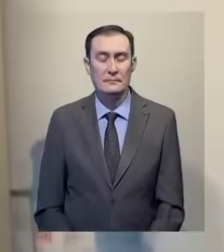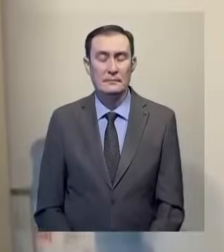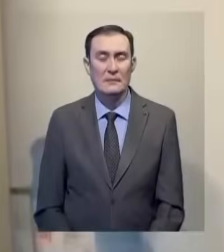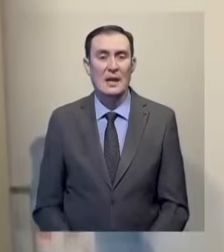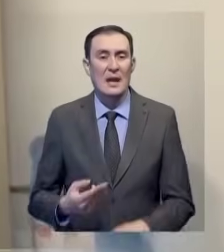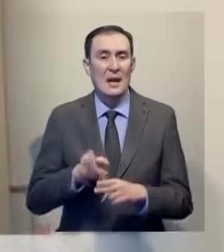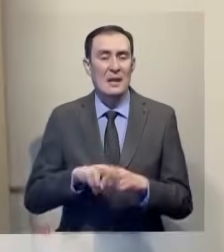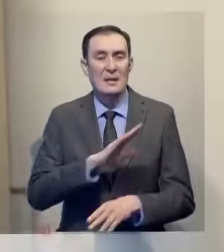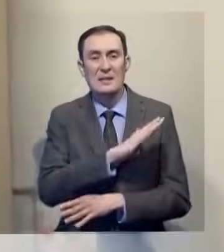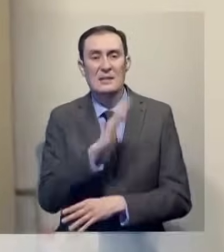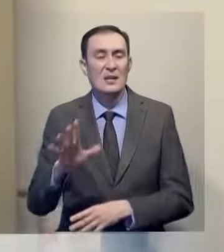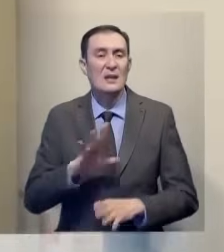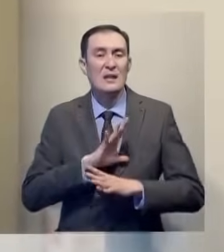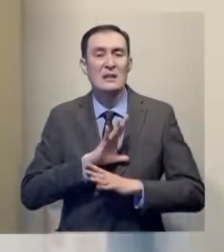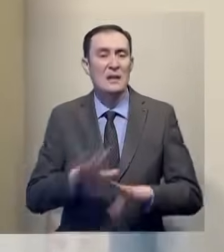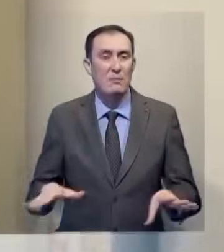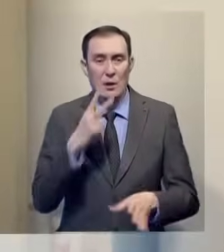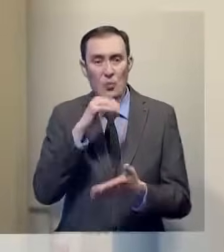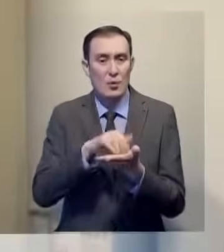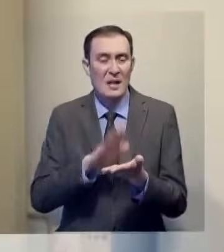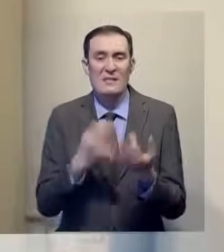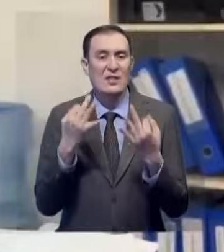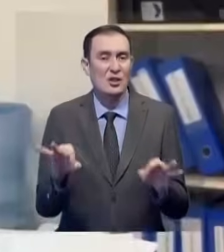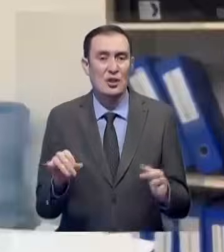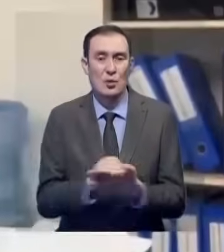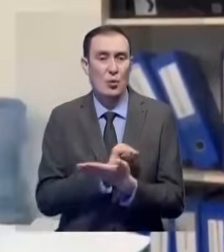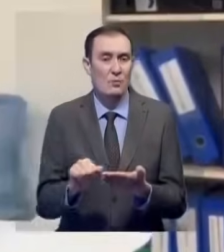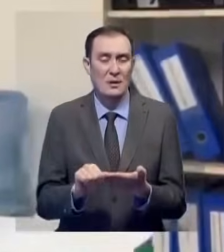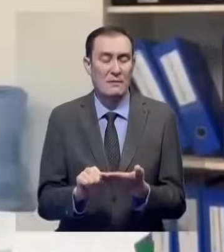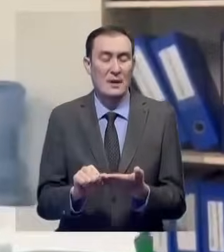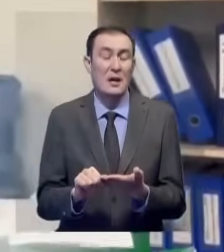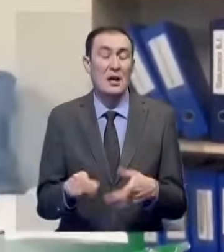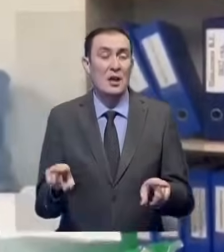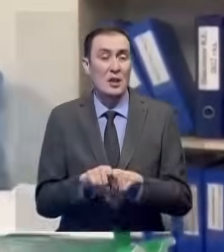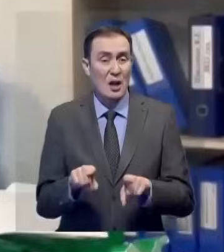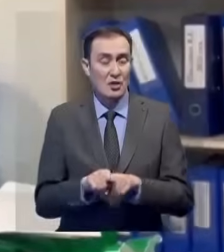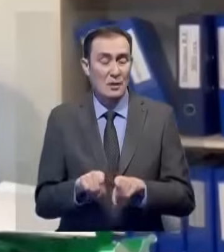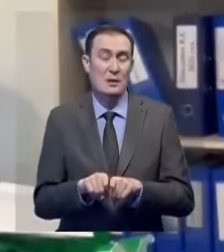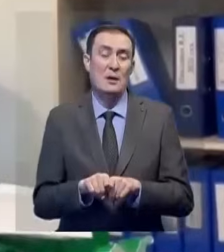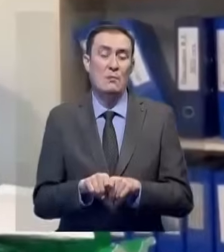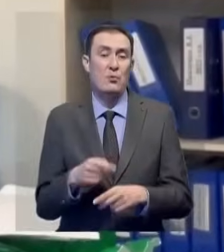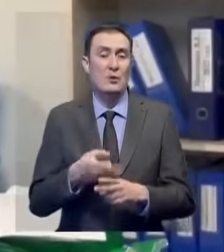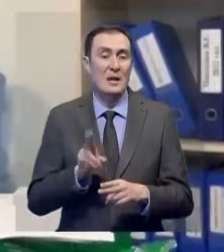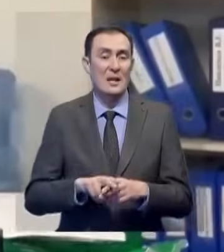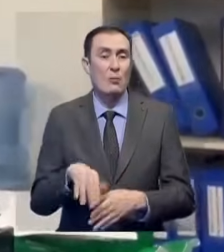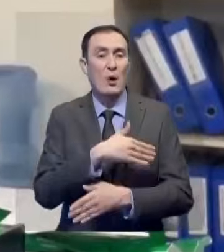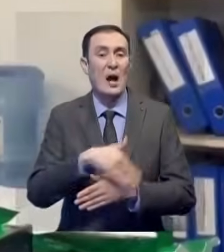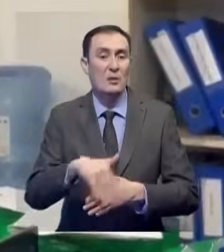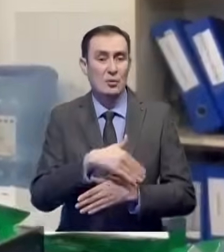Данные насаждения не были указаны в разрешительных документах. Также сообщаем, что по данному